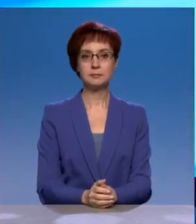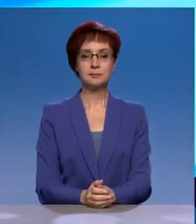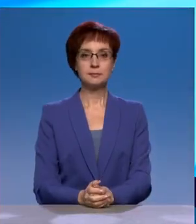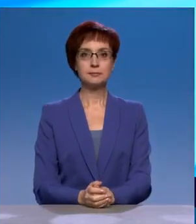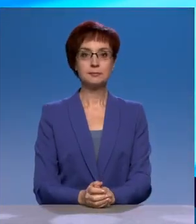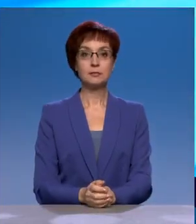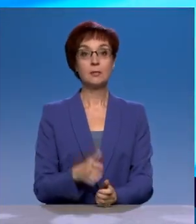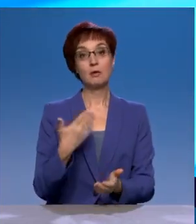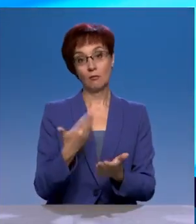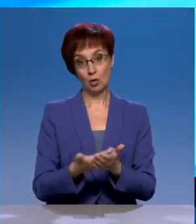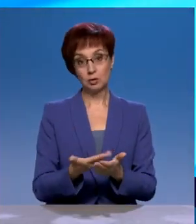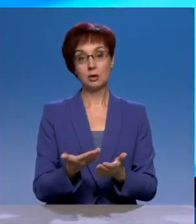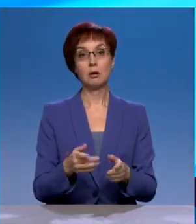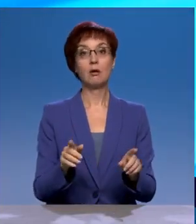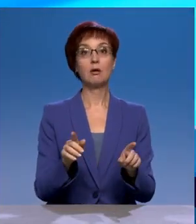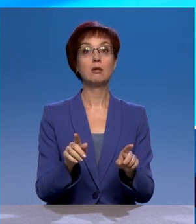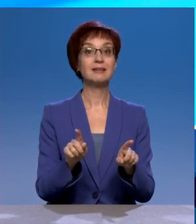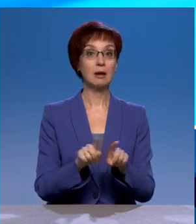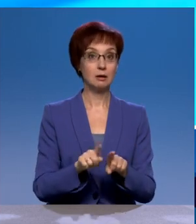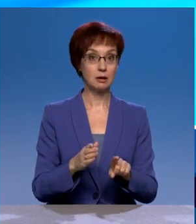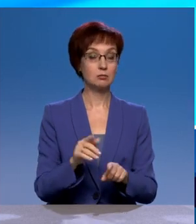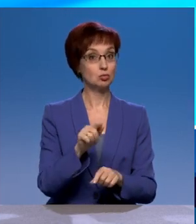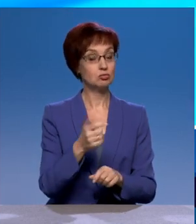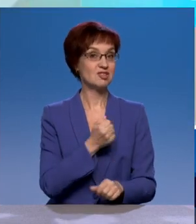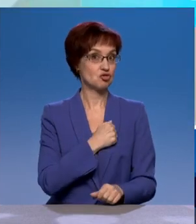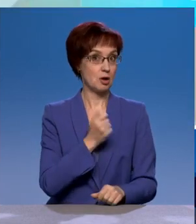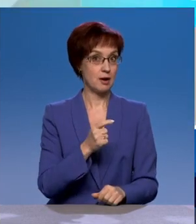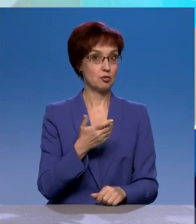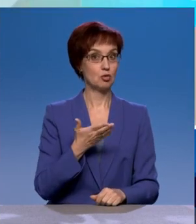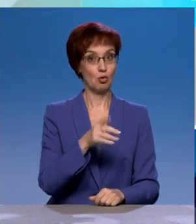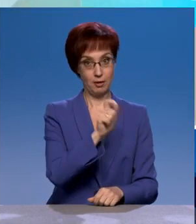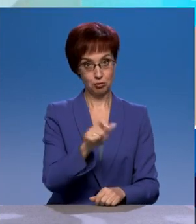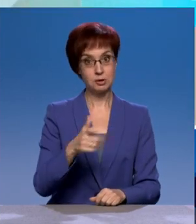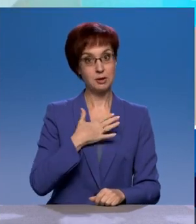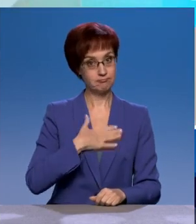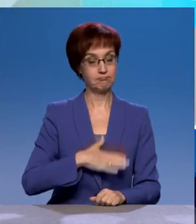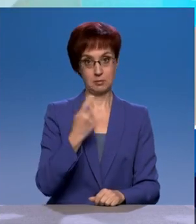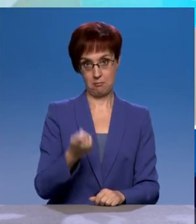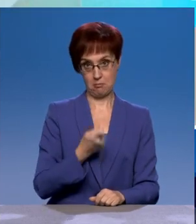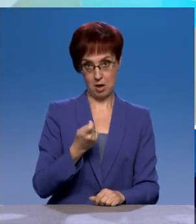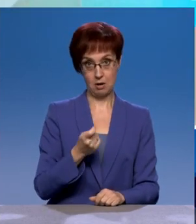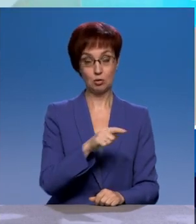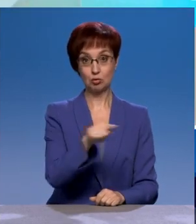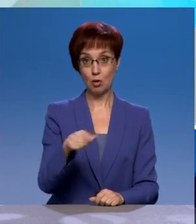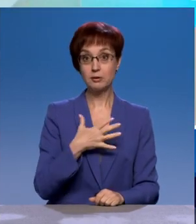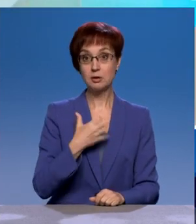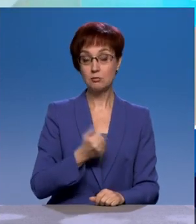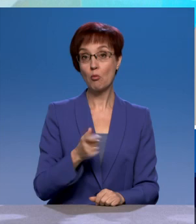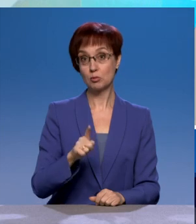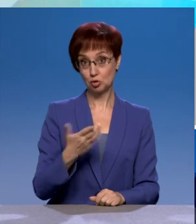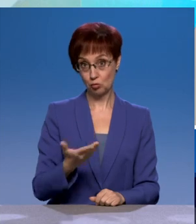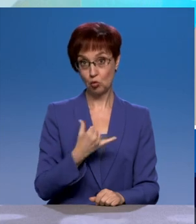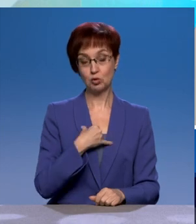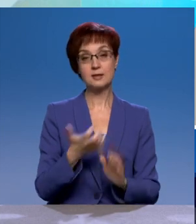Ну, вот такие мнения, что довольных мало, к сожалению. Но они почему недовольны? То, о чем я сказала. У нас с вами дефицит врачей и дефицит